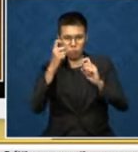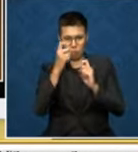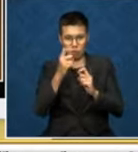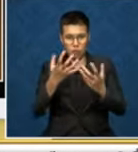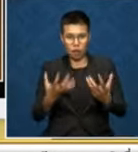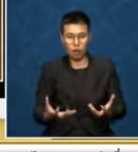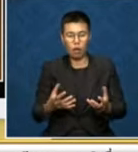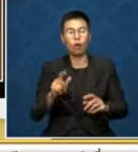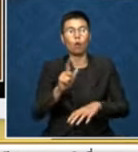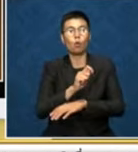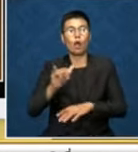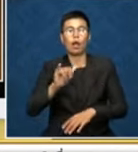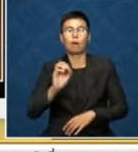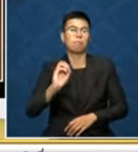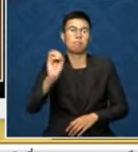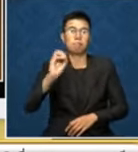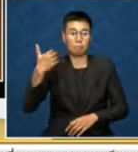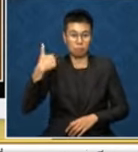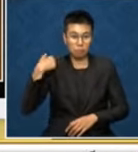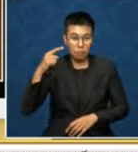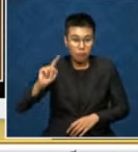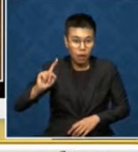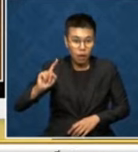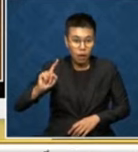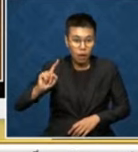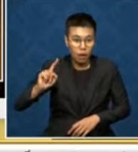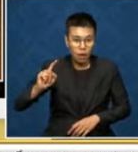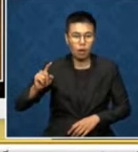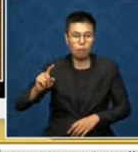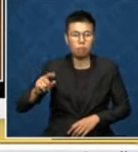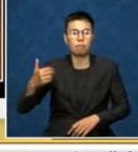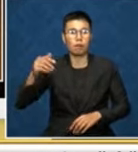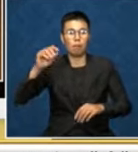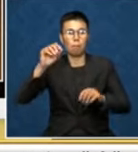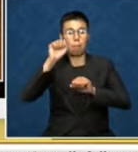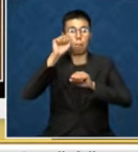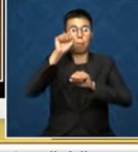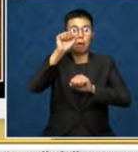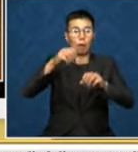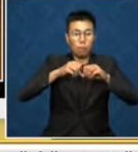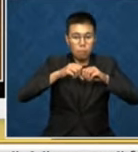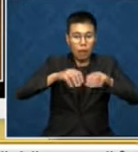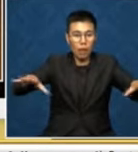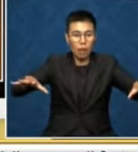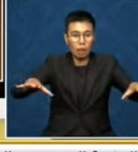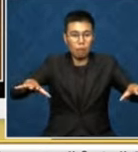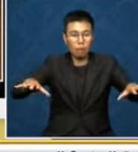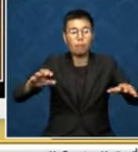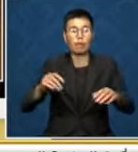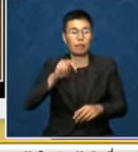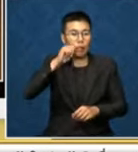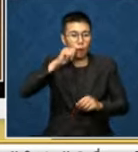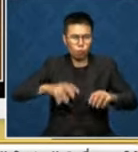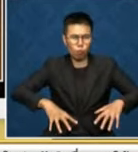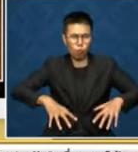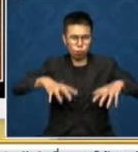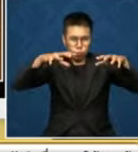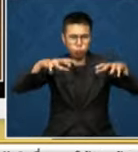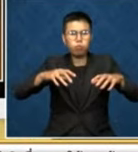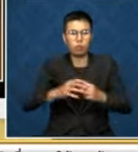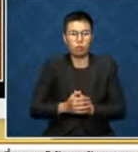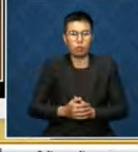ยาก็ยังไม่มีและผมคิดว่ายังมีพื้นที่ตกที่ยังไม่ได้ประกาศเขตภัยพิบัติอีกหลายจังหวัดหลายพื้นที่นะครับทำไมผมต้องทวงถ